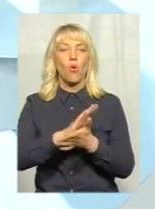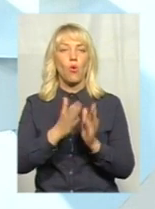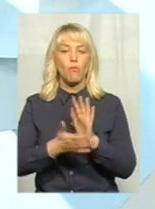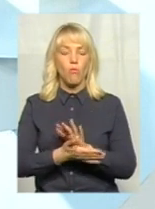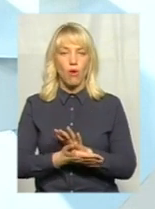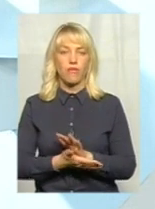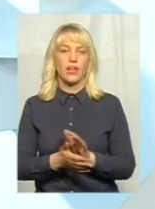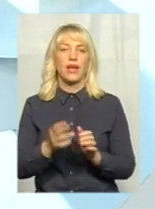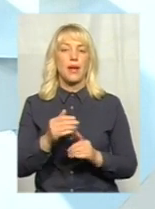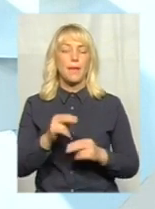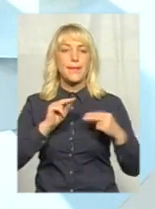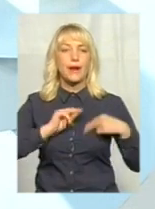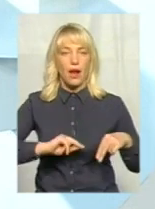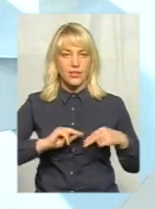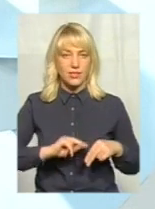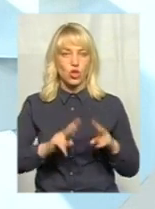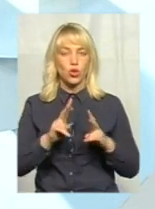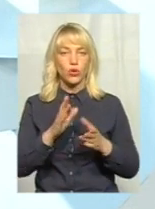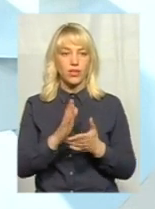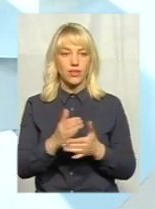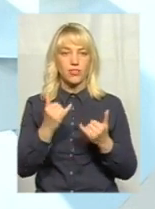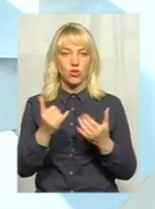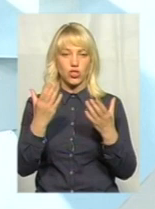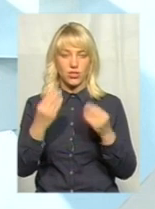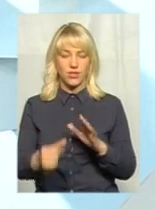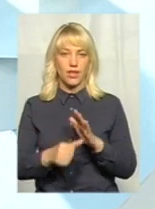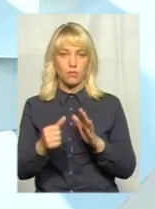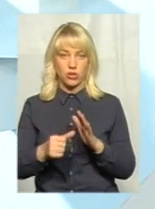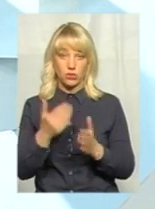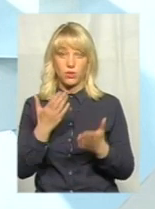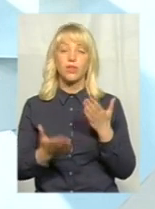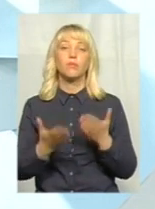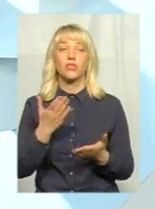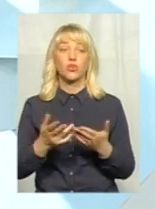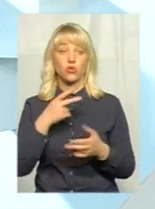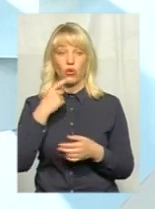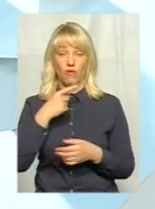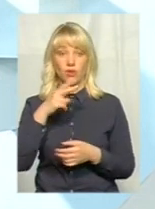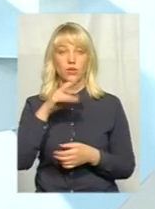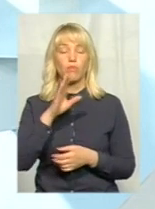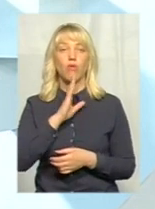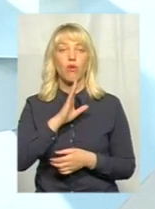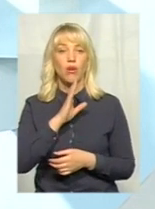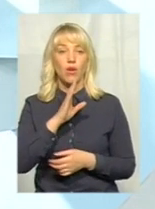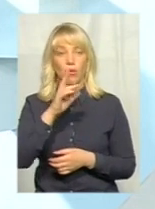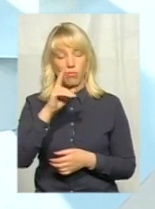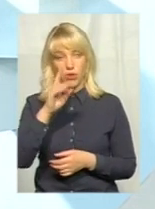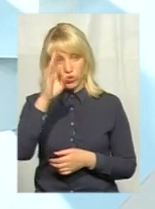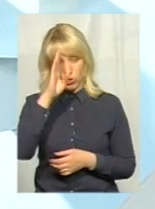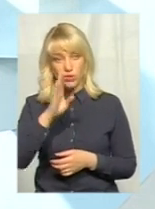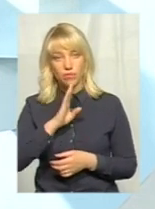праці. А хто є в нас на сьогоднішній день безробітними? Ну, якщо взяти по статі, то в нас чоловіки,